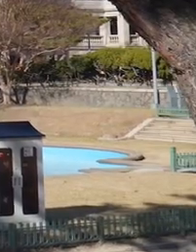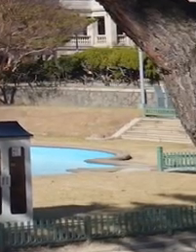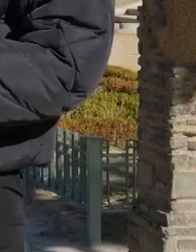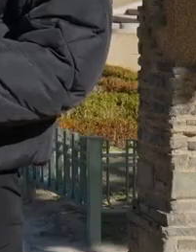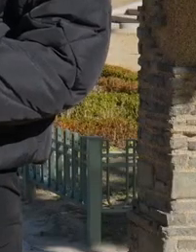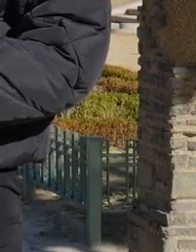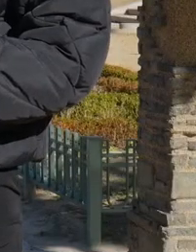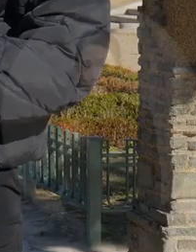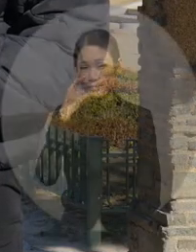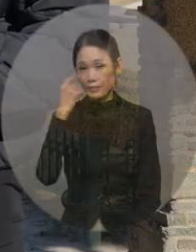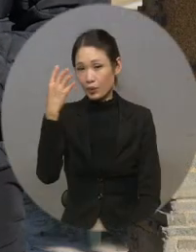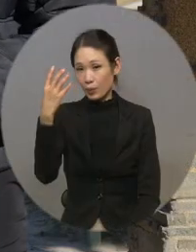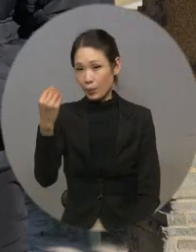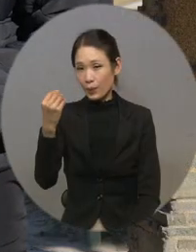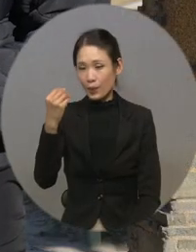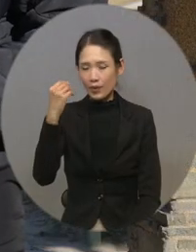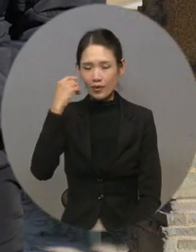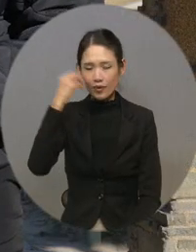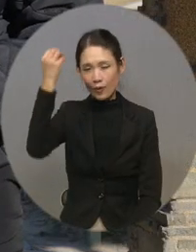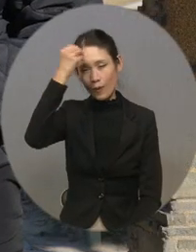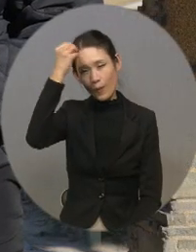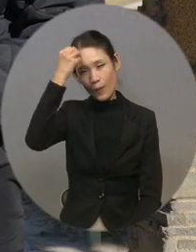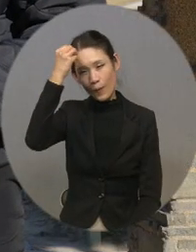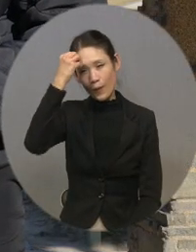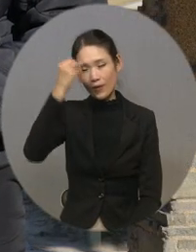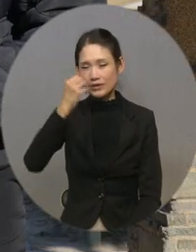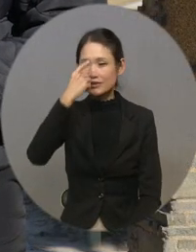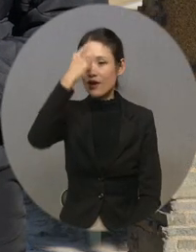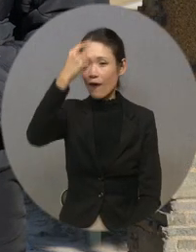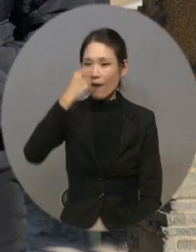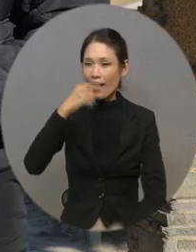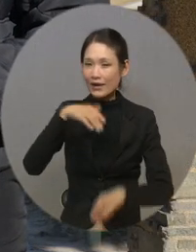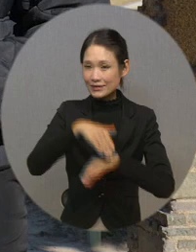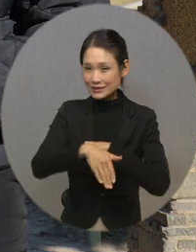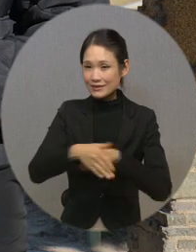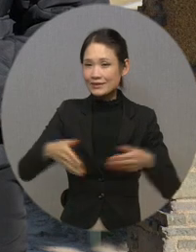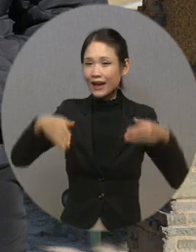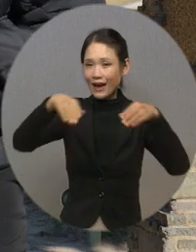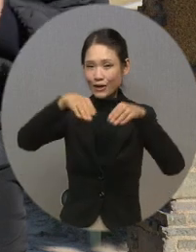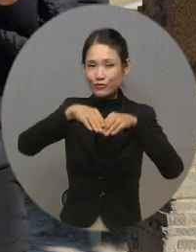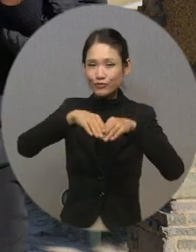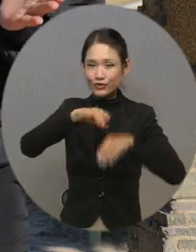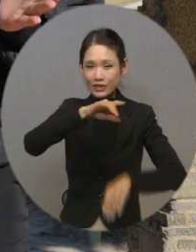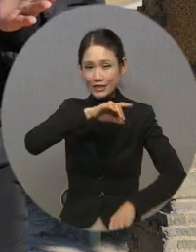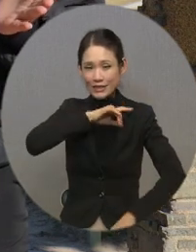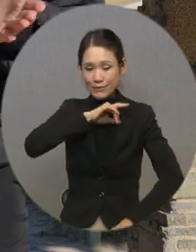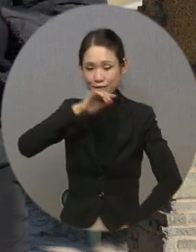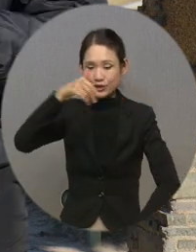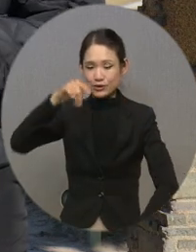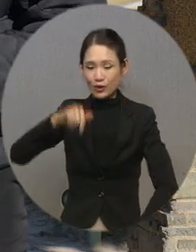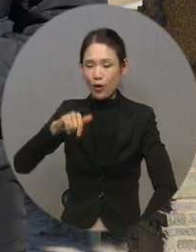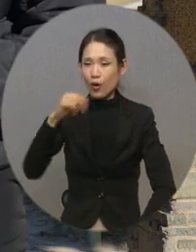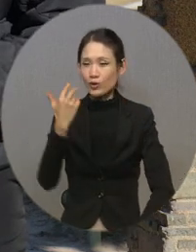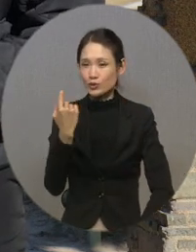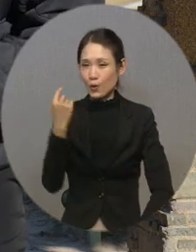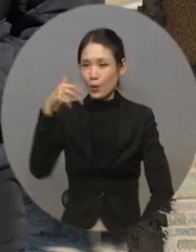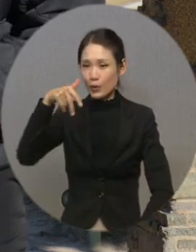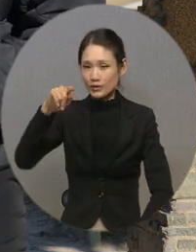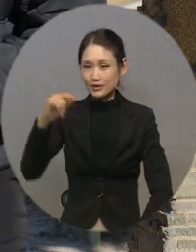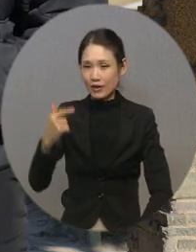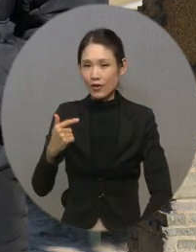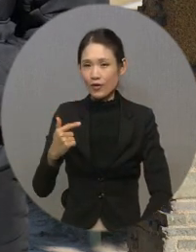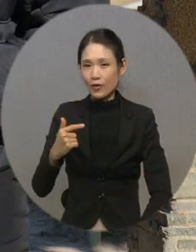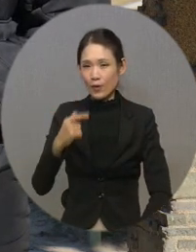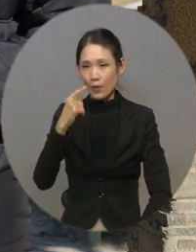저 뒤로 보이는 고풍스러운 서양 양식의 건물이 바로 석조전입니다. 이 고궁 속에 서양 양식의 건물이